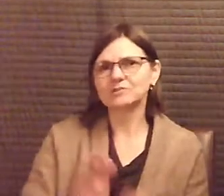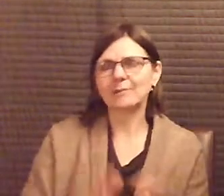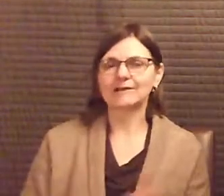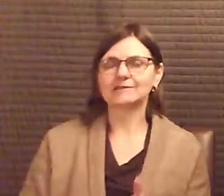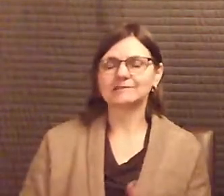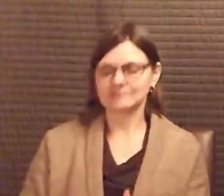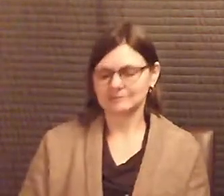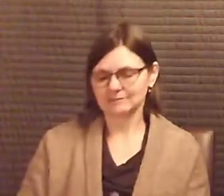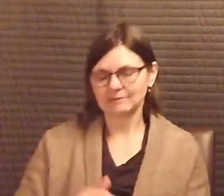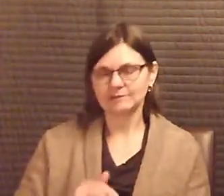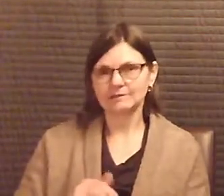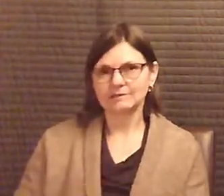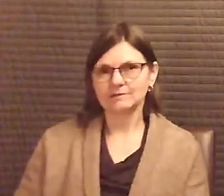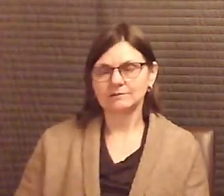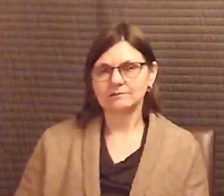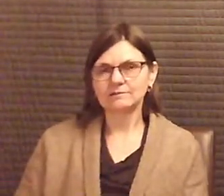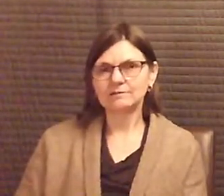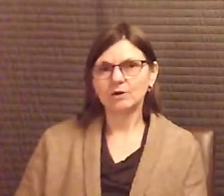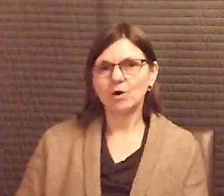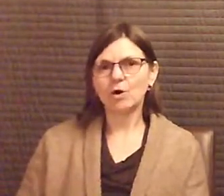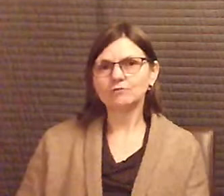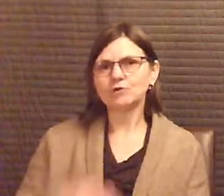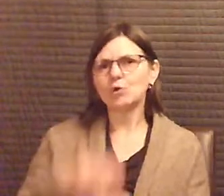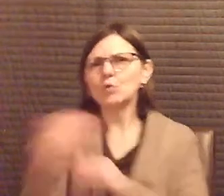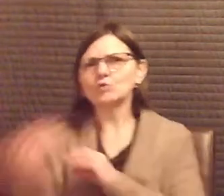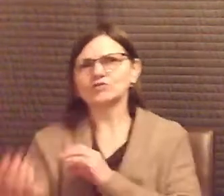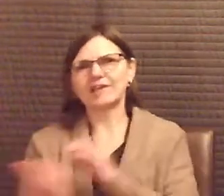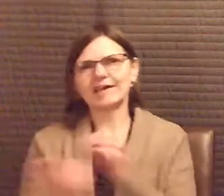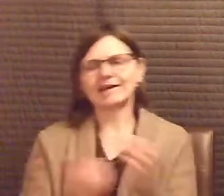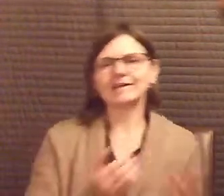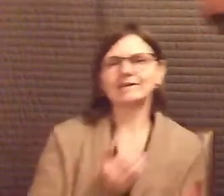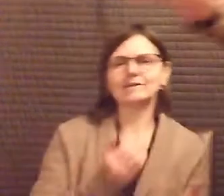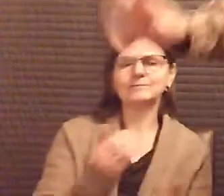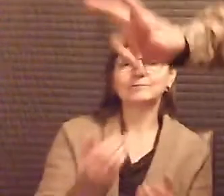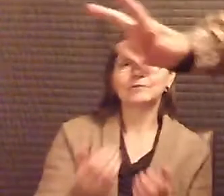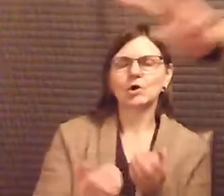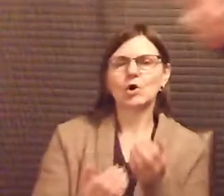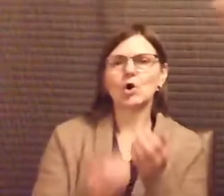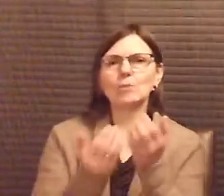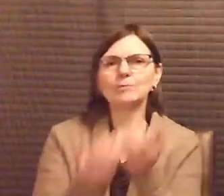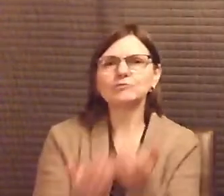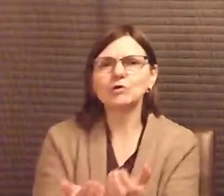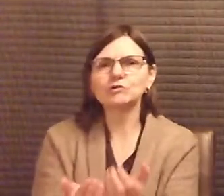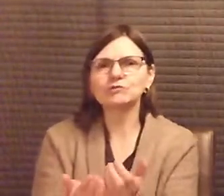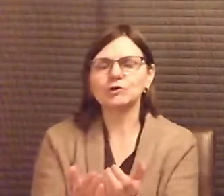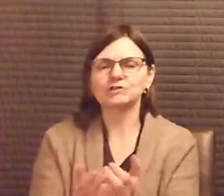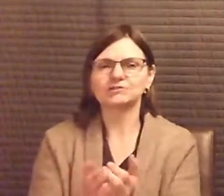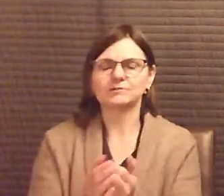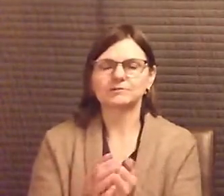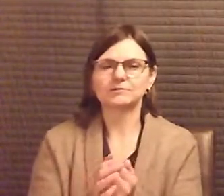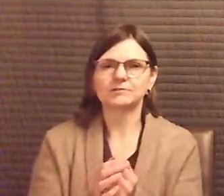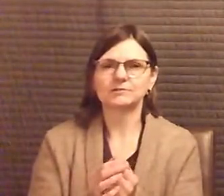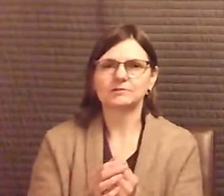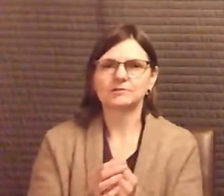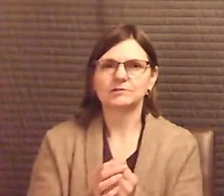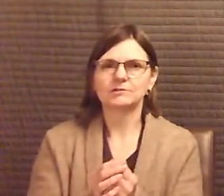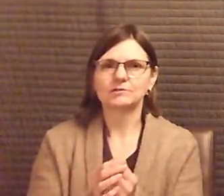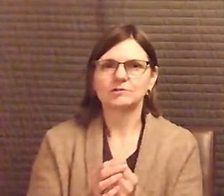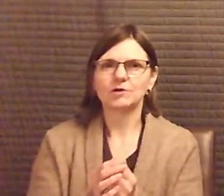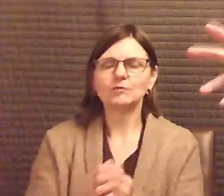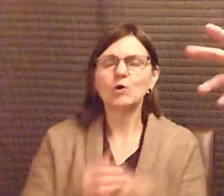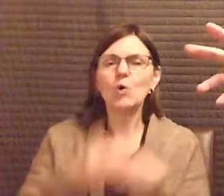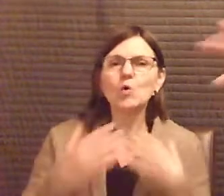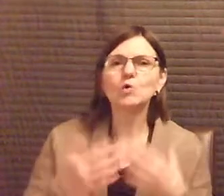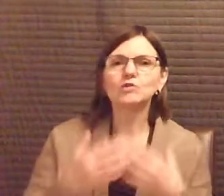keuzes te maken haar baby sparren over hoe ze reageren huwelijken op het woord van gehouden worden